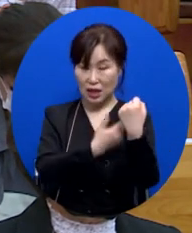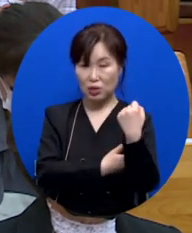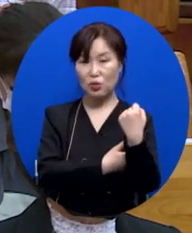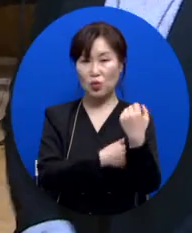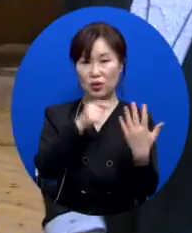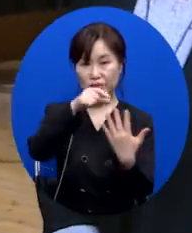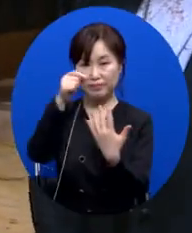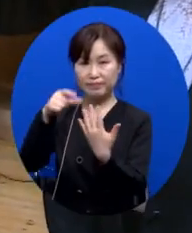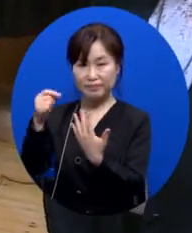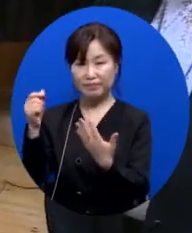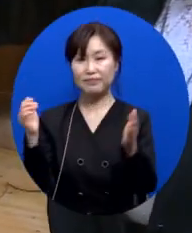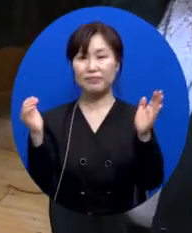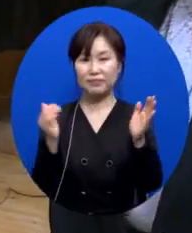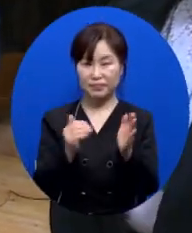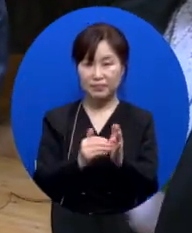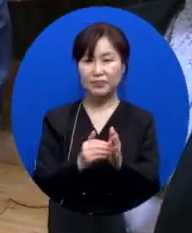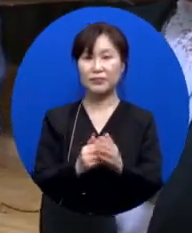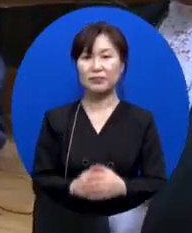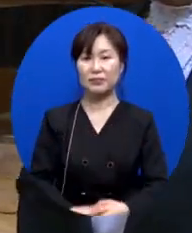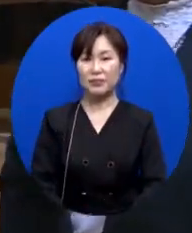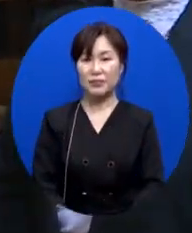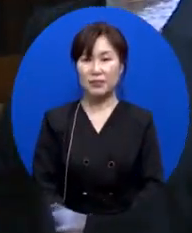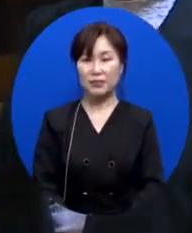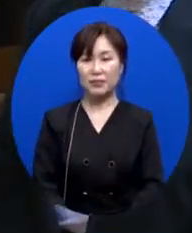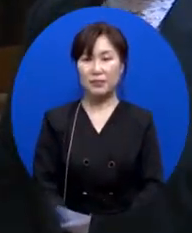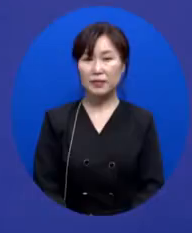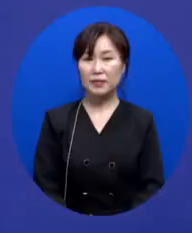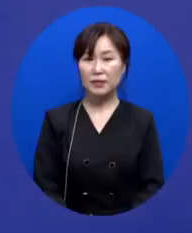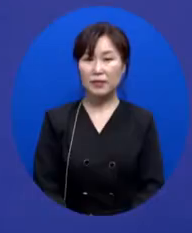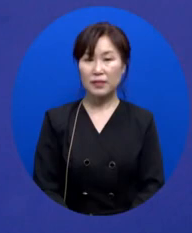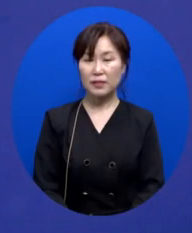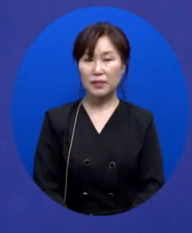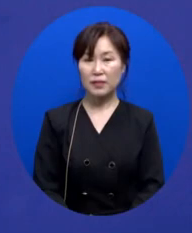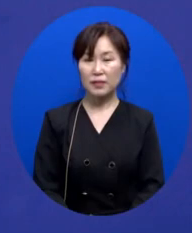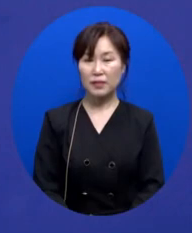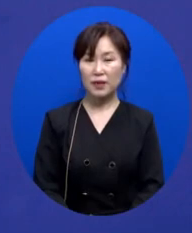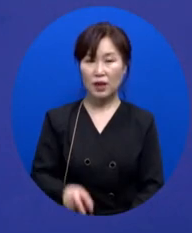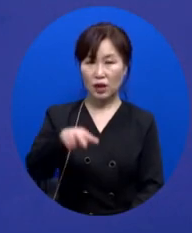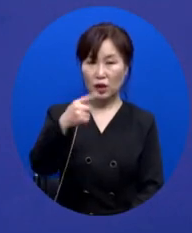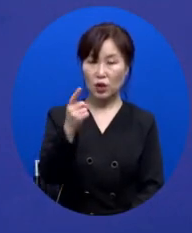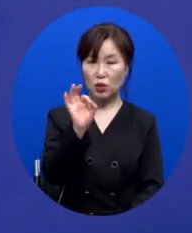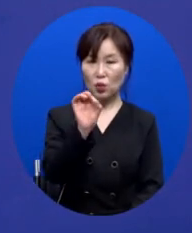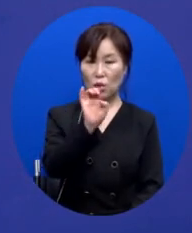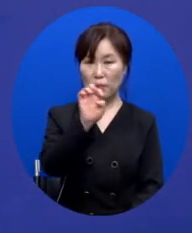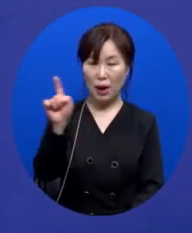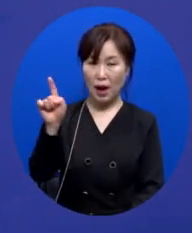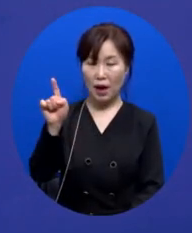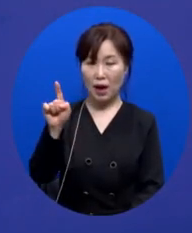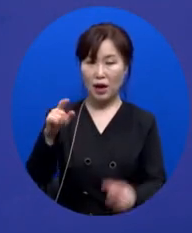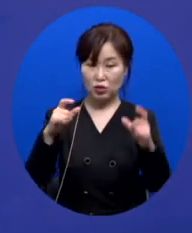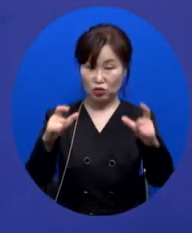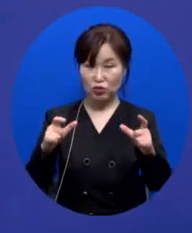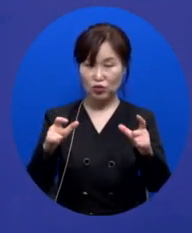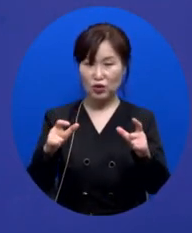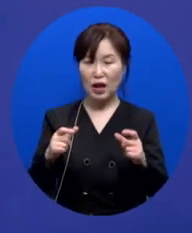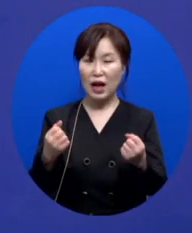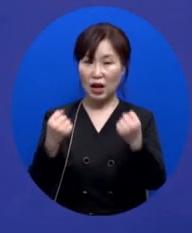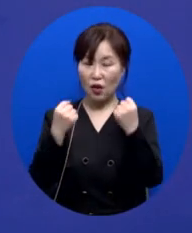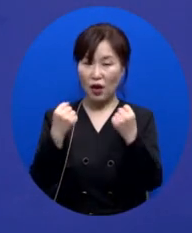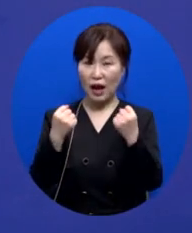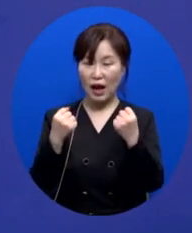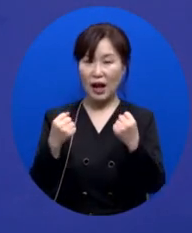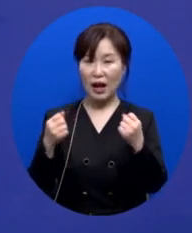권사 집사 등 인증 예배를 진행했습니다 송파구 기독 연합회가 건강한 여름나기 선풍기